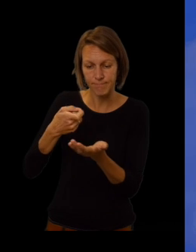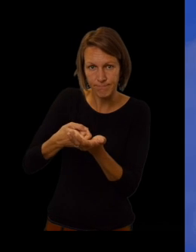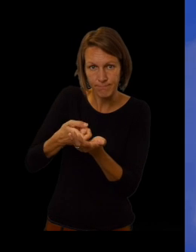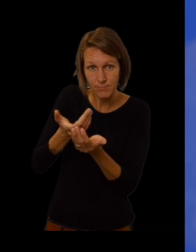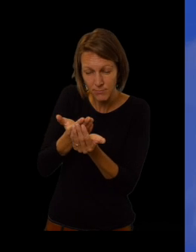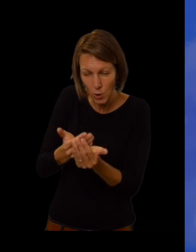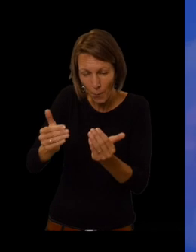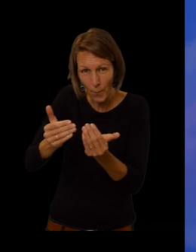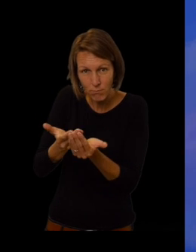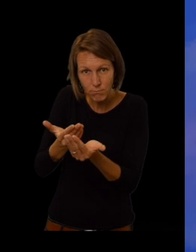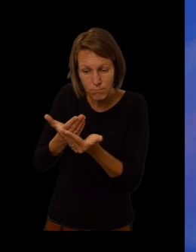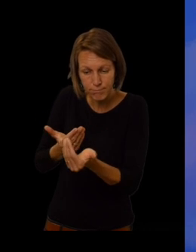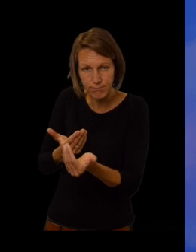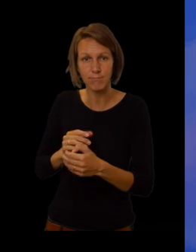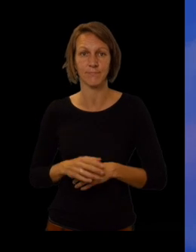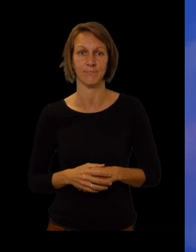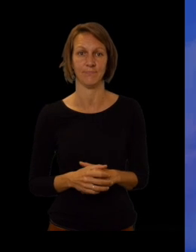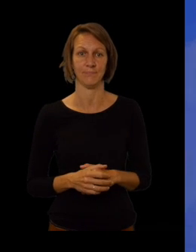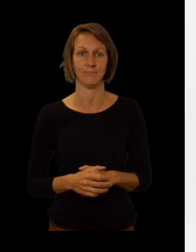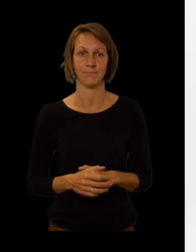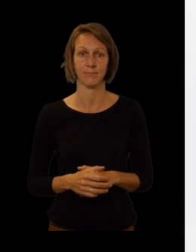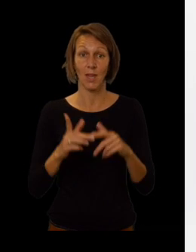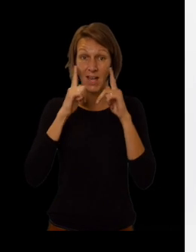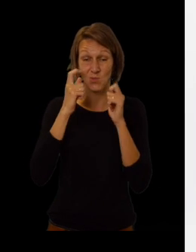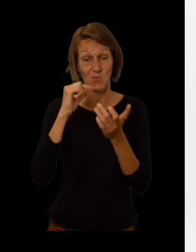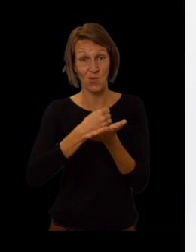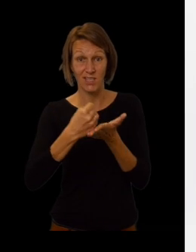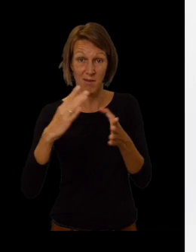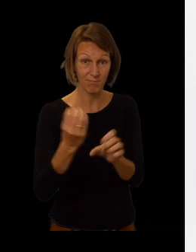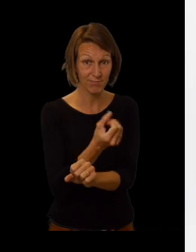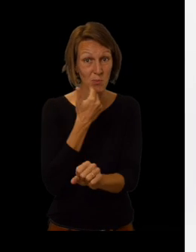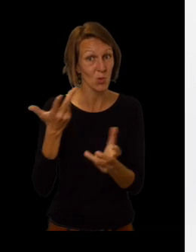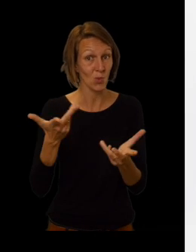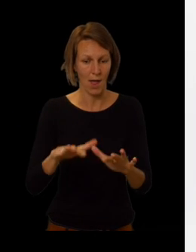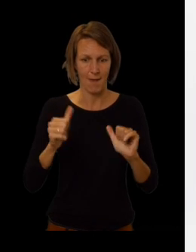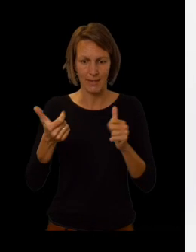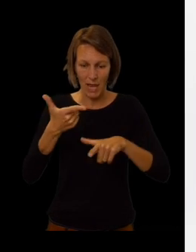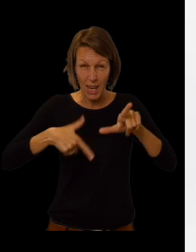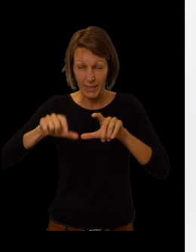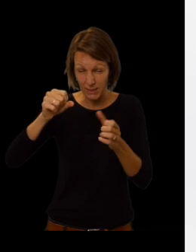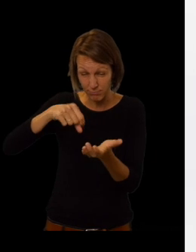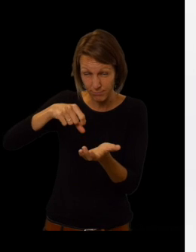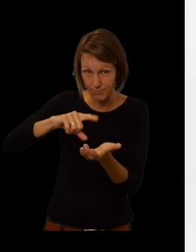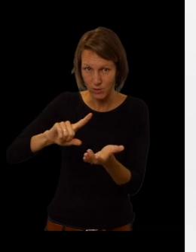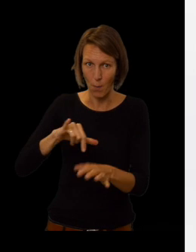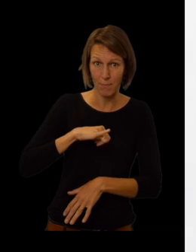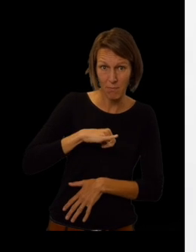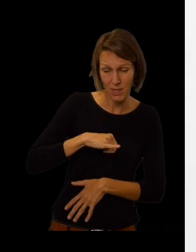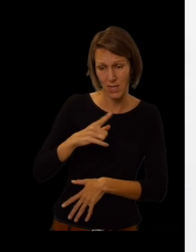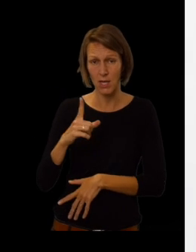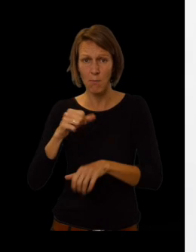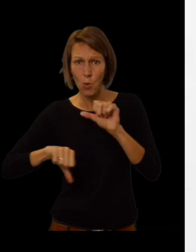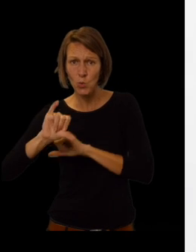Comme ceci. Tapotez au milieu pour faire un creux. Attention, pour que le test soit réussi, aucun contact avec un liquide.